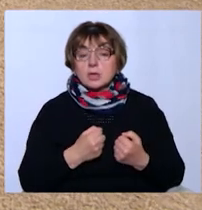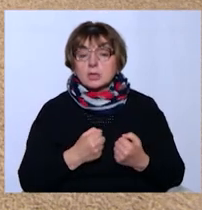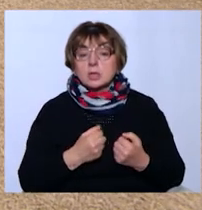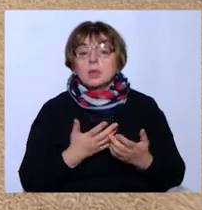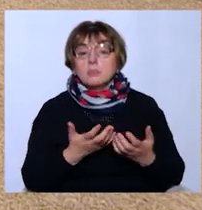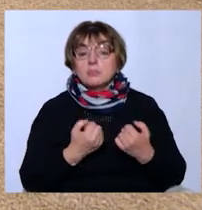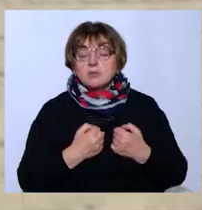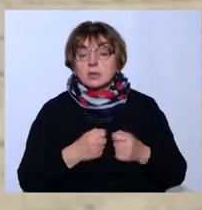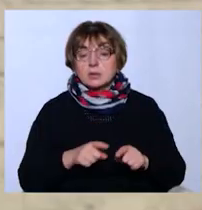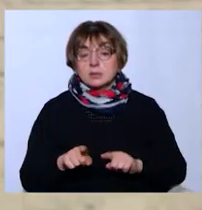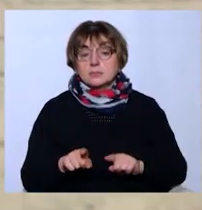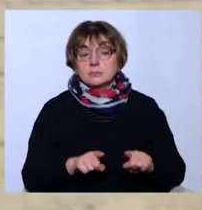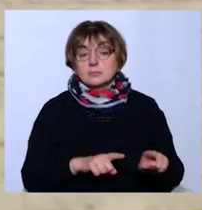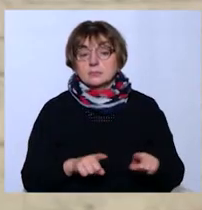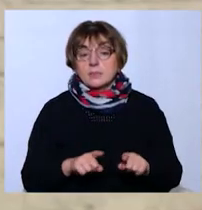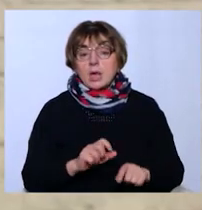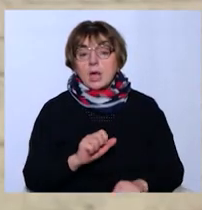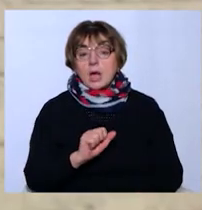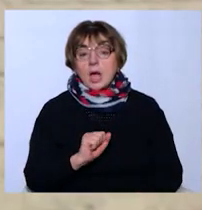ეს საგანი.